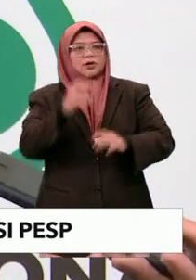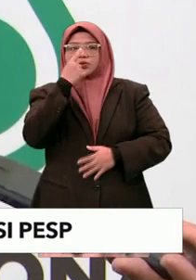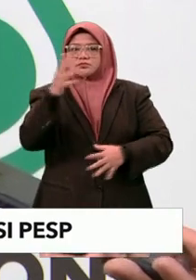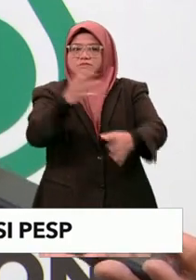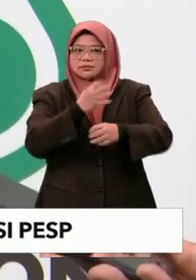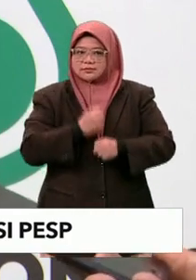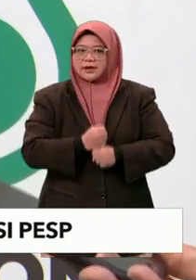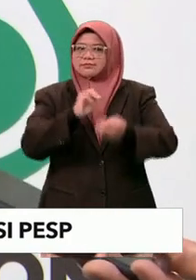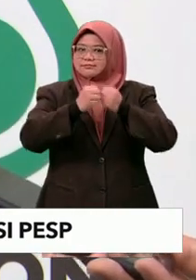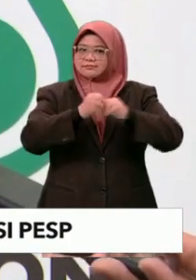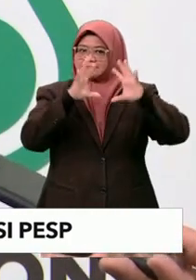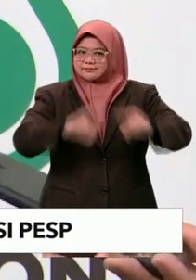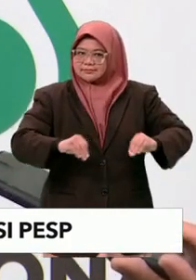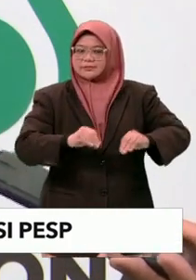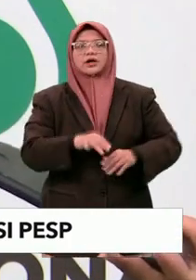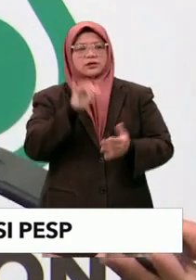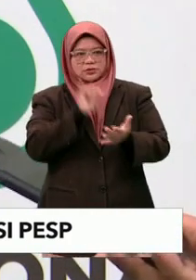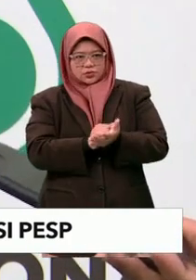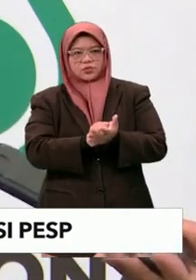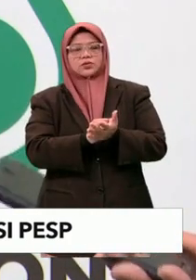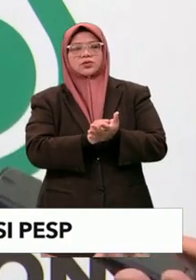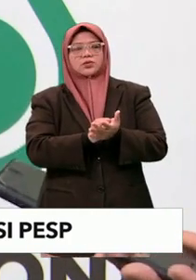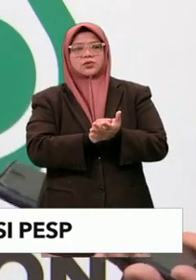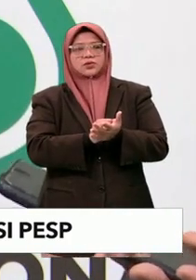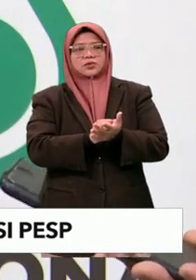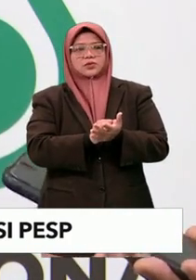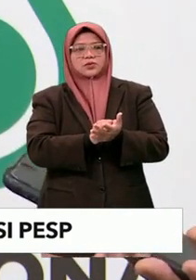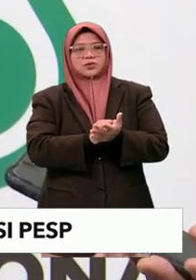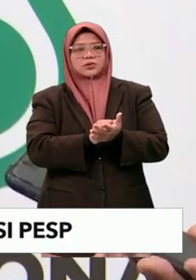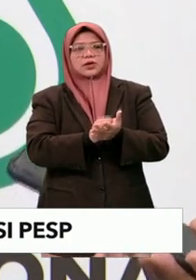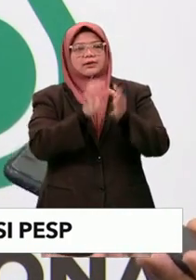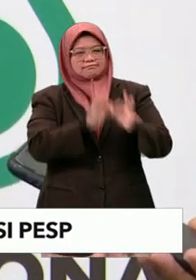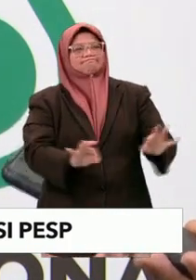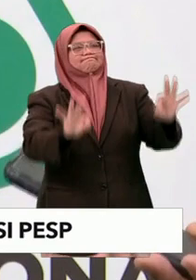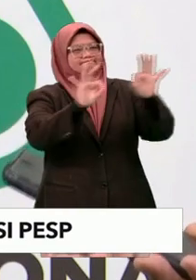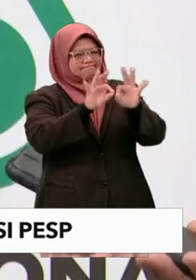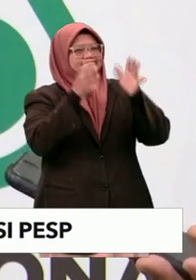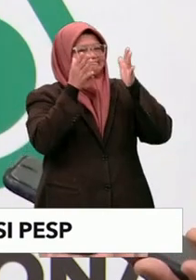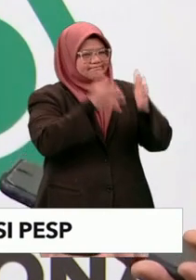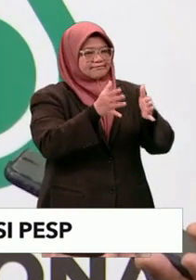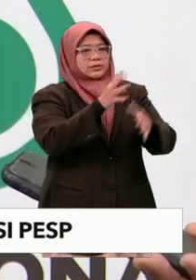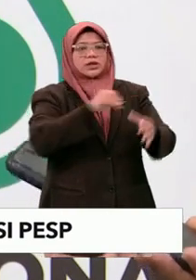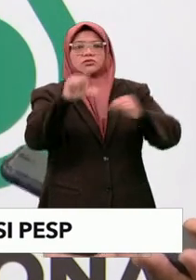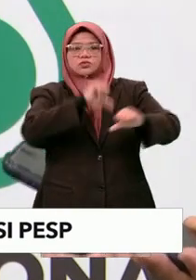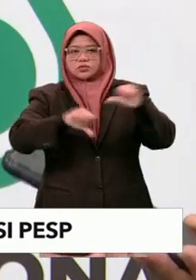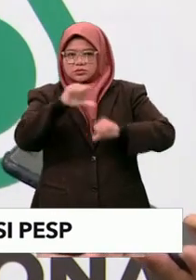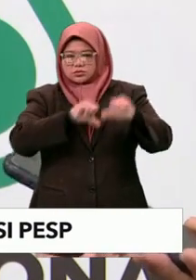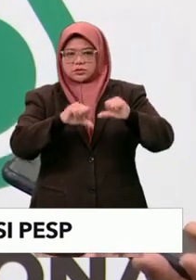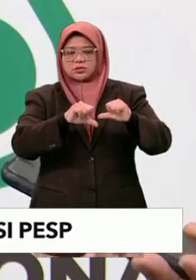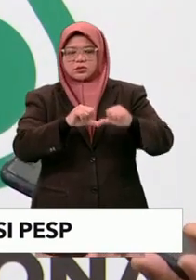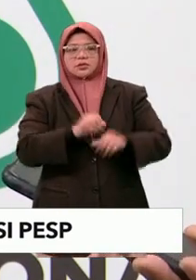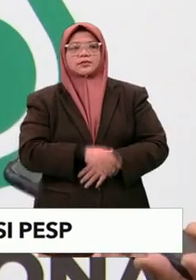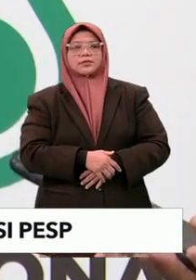dapat menyelesaikan masalah, semua itu akan dipandang penting. Also the social aspect,